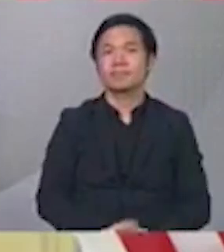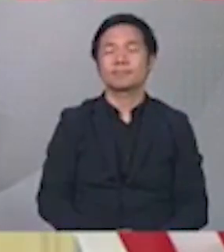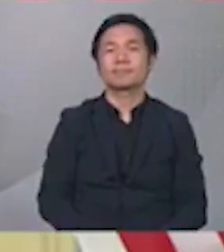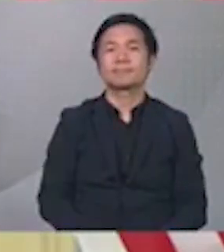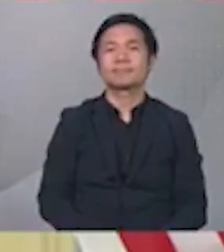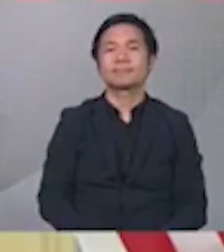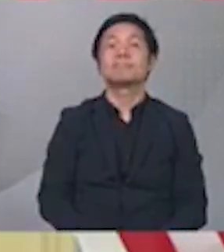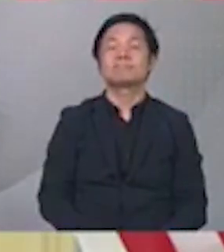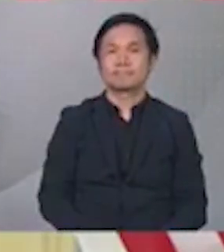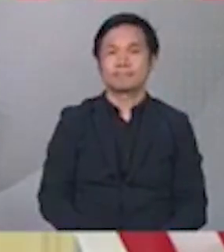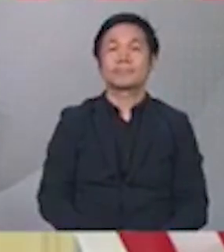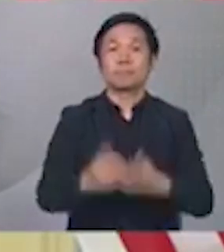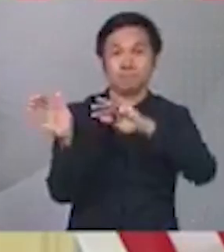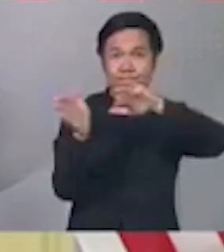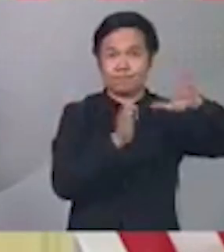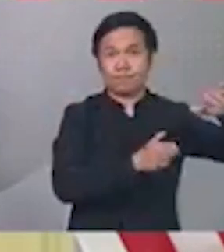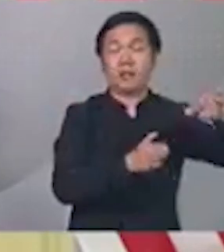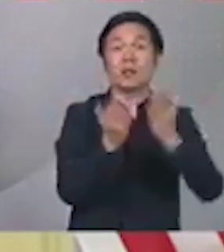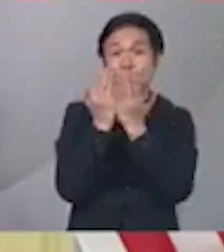Hai kepulangan Plaza